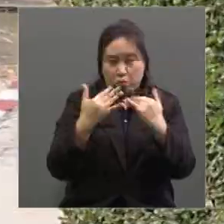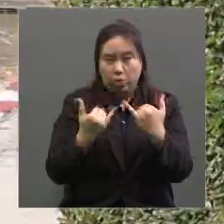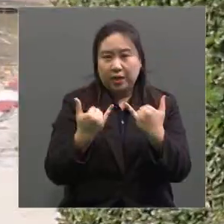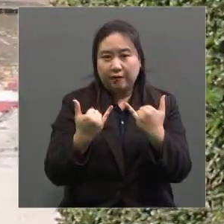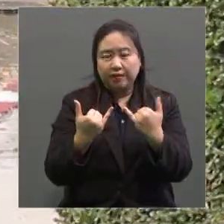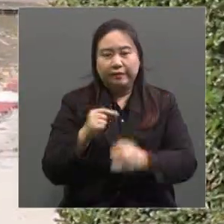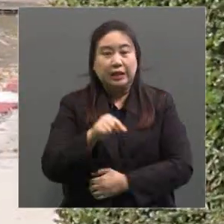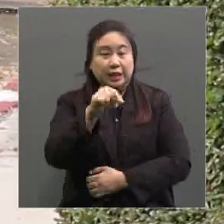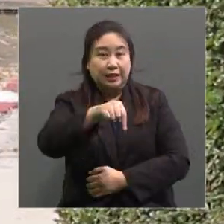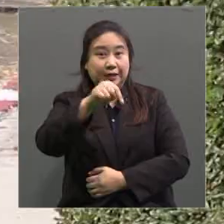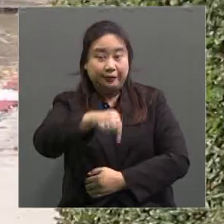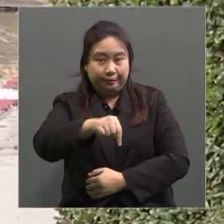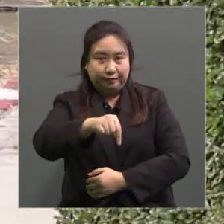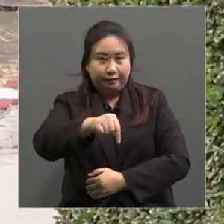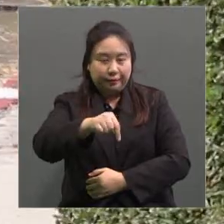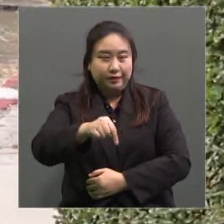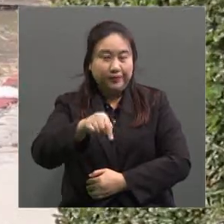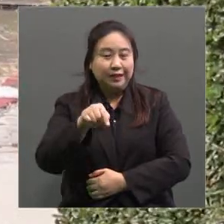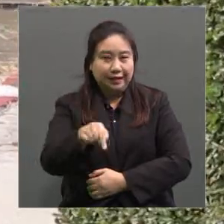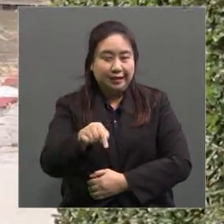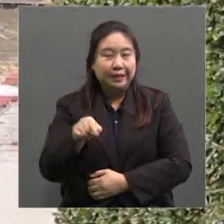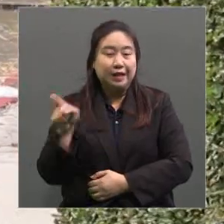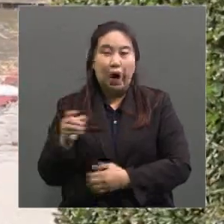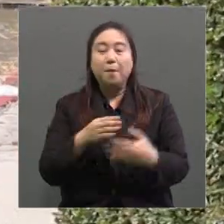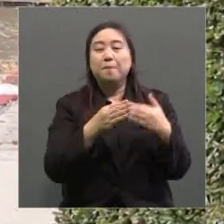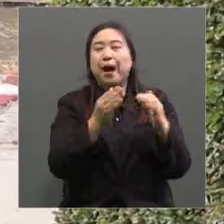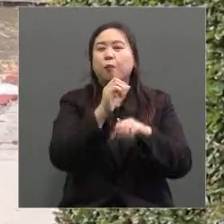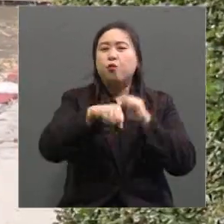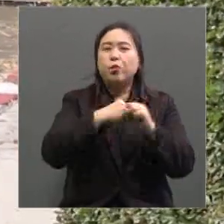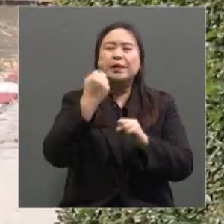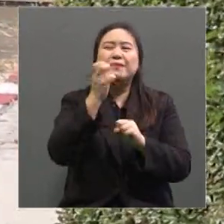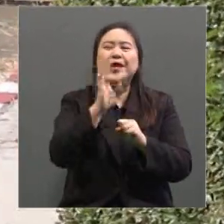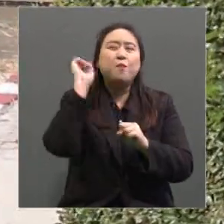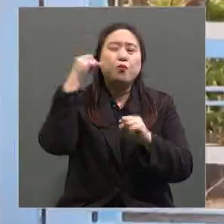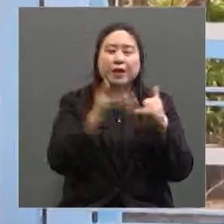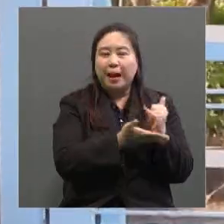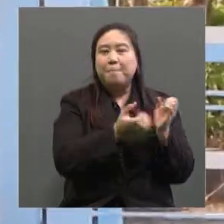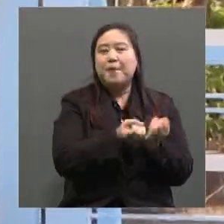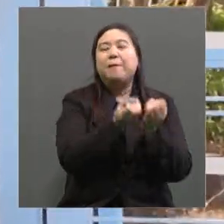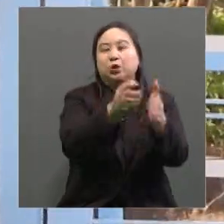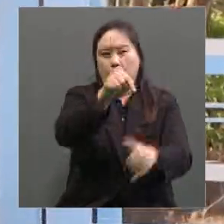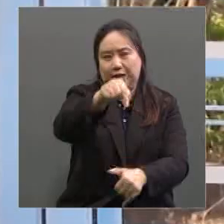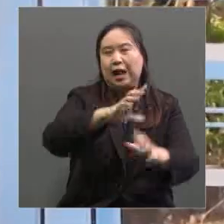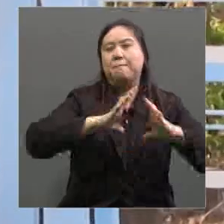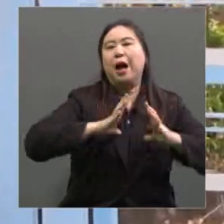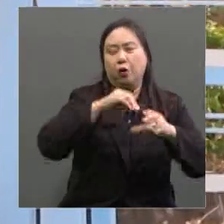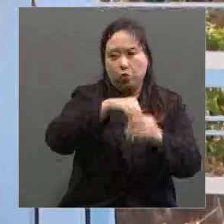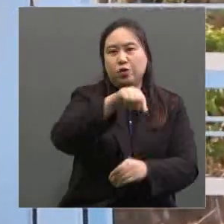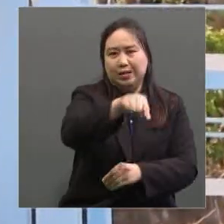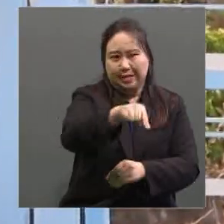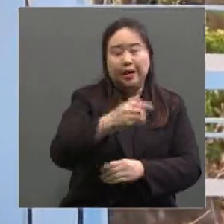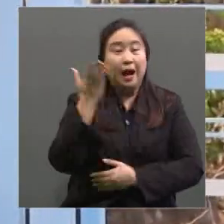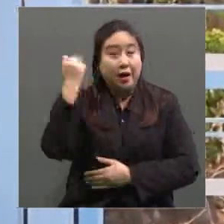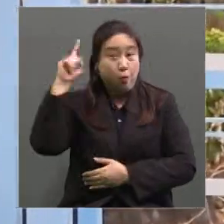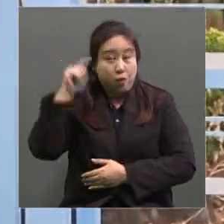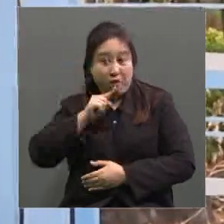ช่จุดนี้เนี่ยก็คือจุดที่เจ้าหน้าที่พาน้องเยาวชนเนี่ยไปพักหลังจากที่มีการเข้าไปแจ้งความที่สถานีตำรวจภูธรเมืองขอน